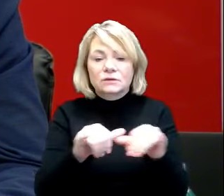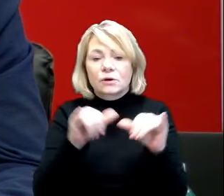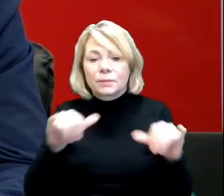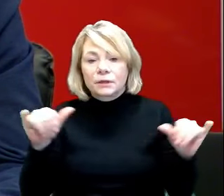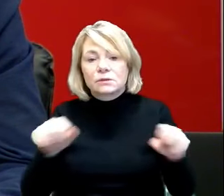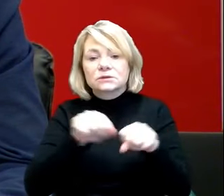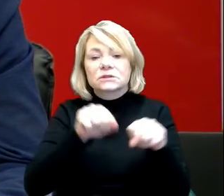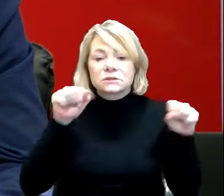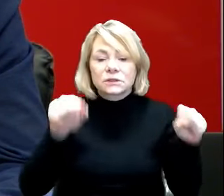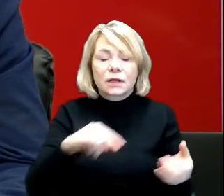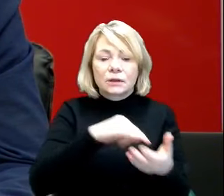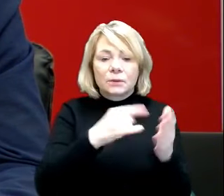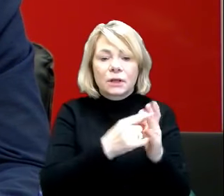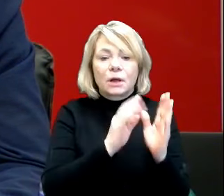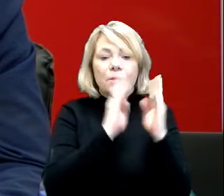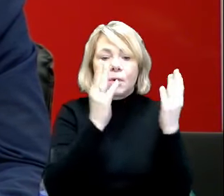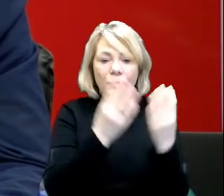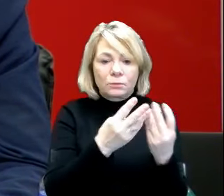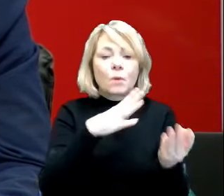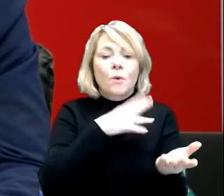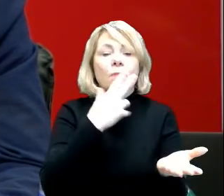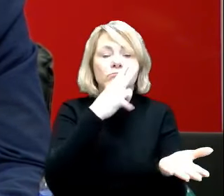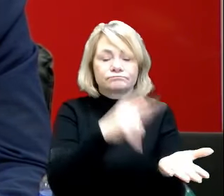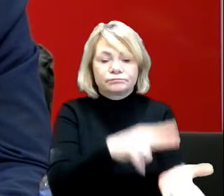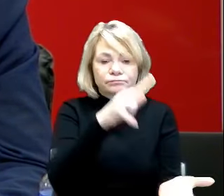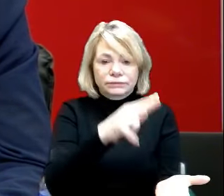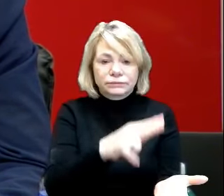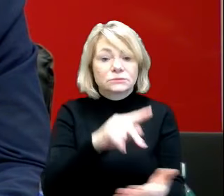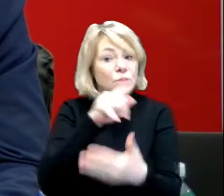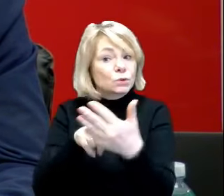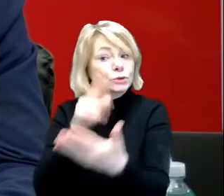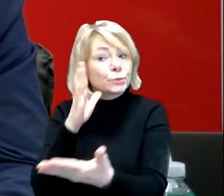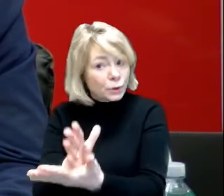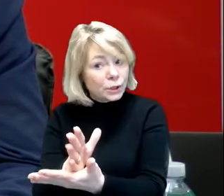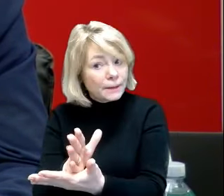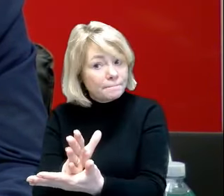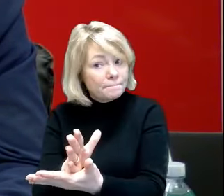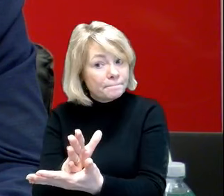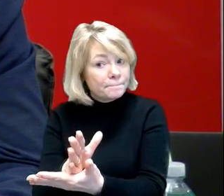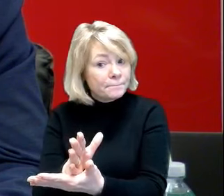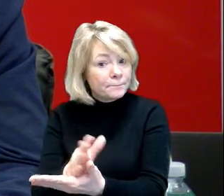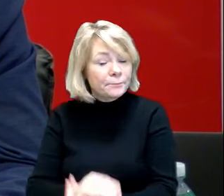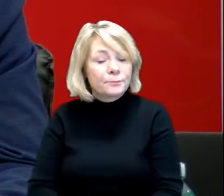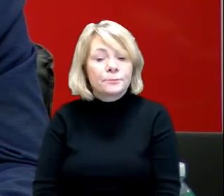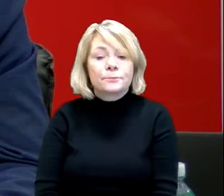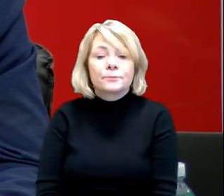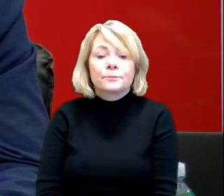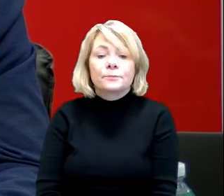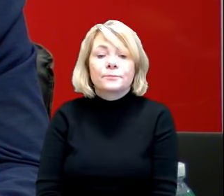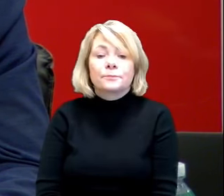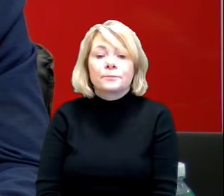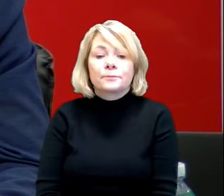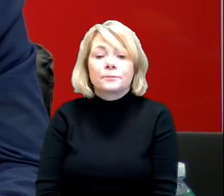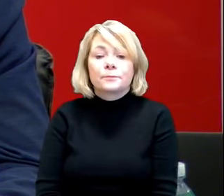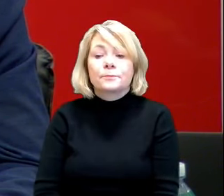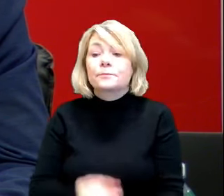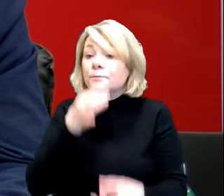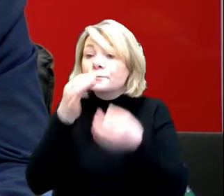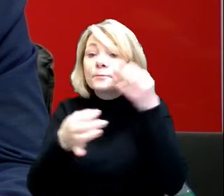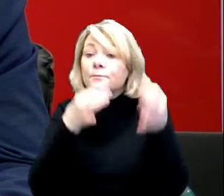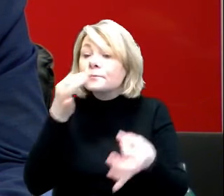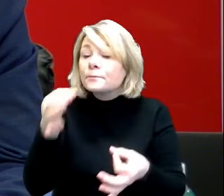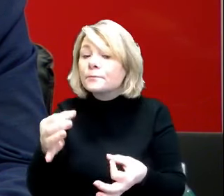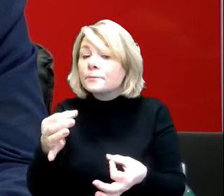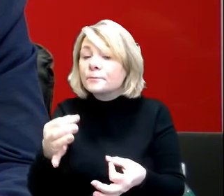planavimo komitete ir jam pritarta turit klausimų pranešėjai pasisakymų